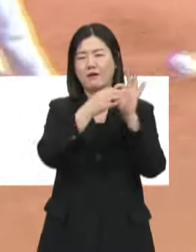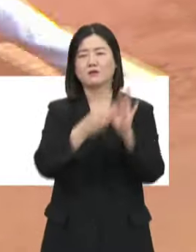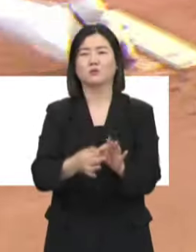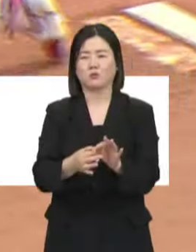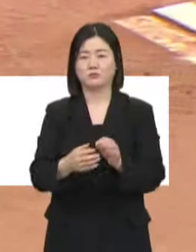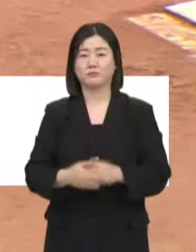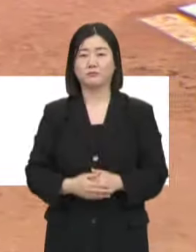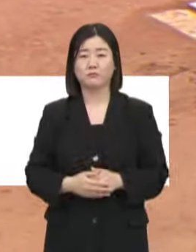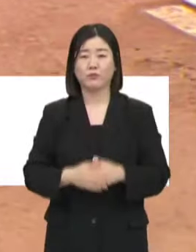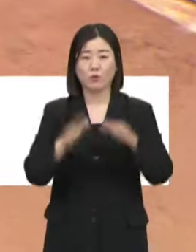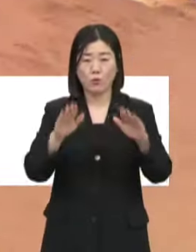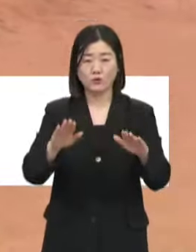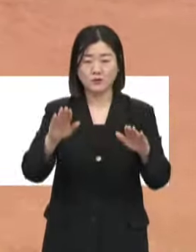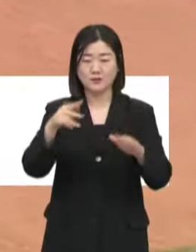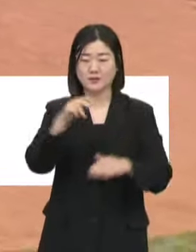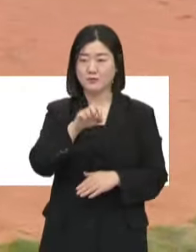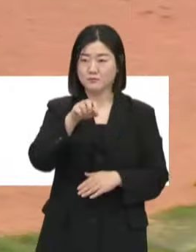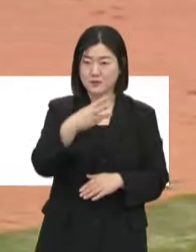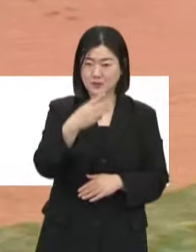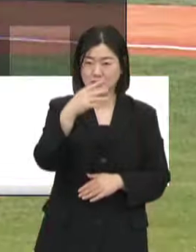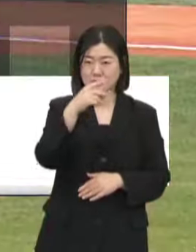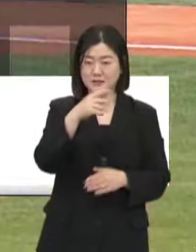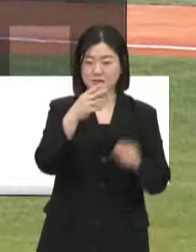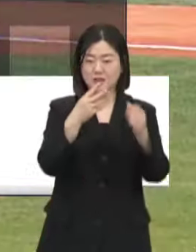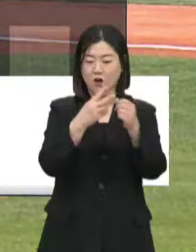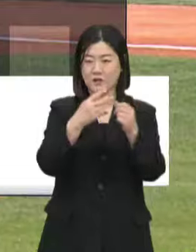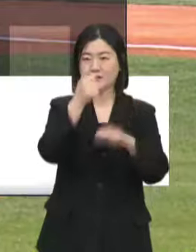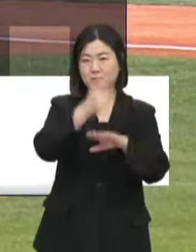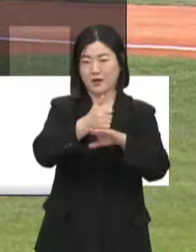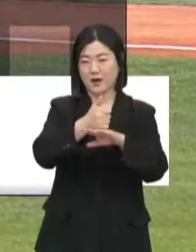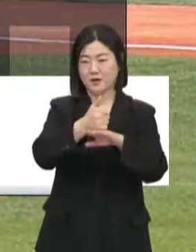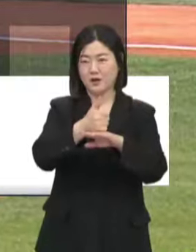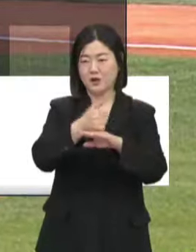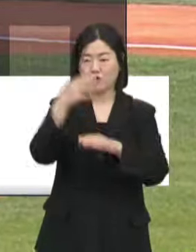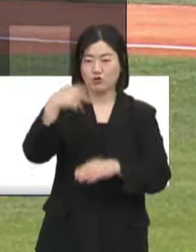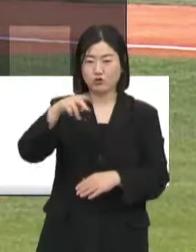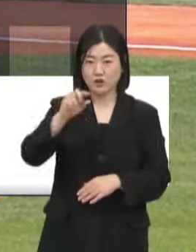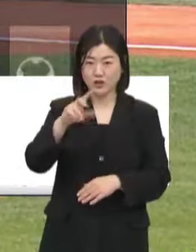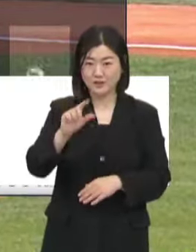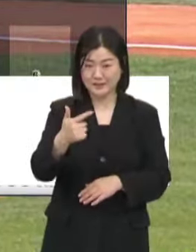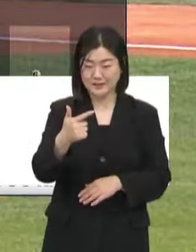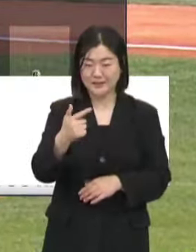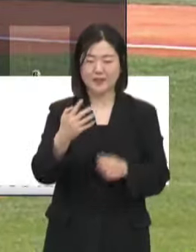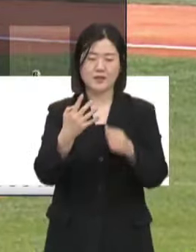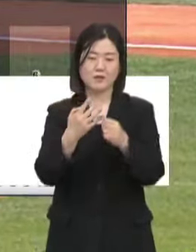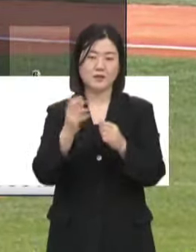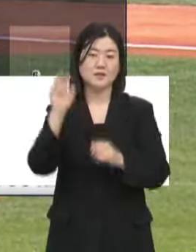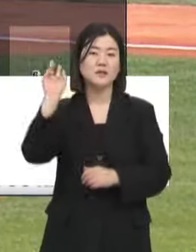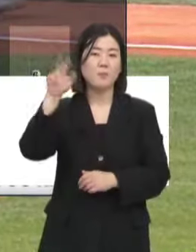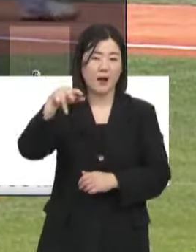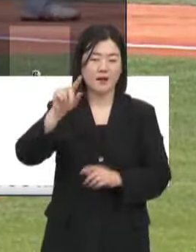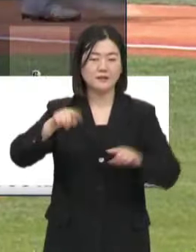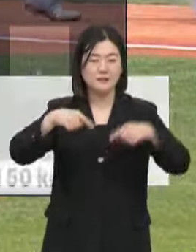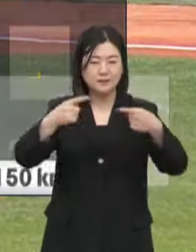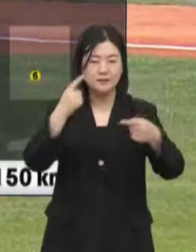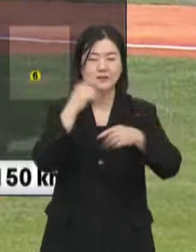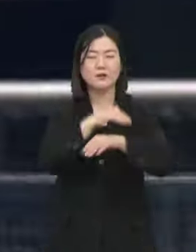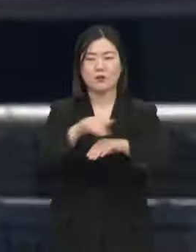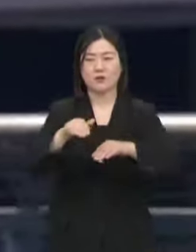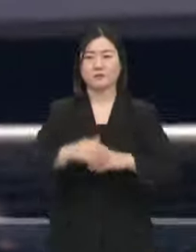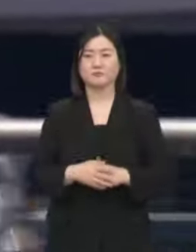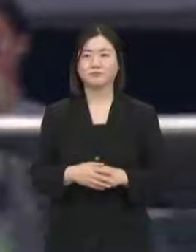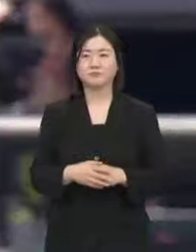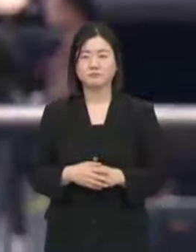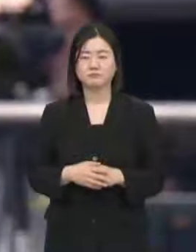못했습니다. 오늘 잠실에서 열리는 두산과 3연전 마지막 경기에 류현진이 국내 복귀 후네 번째 선발 등판할 예정인